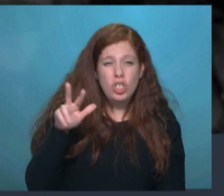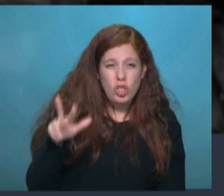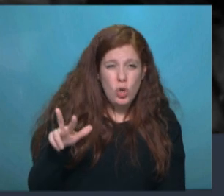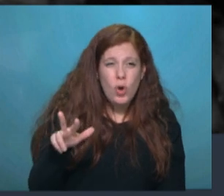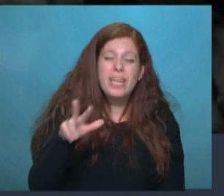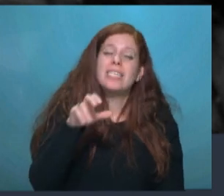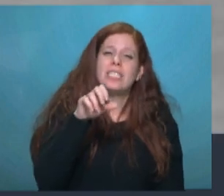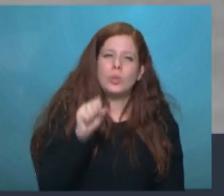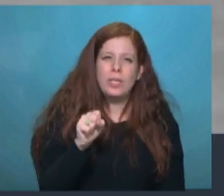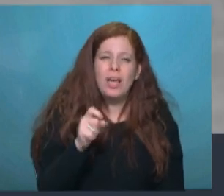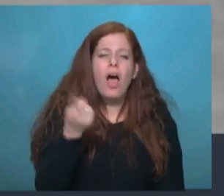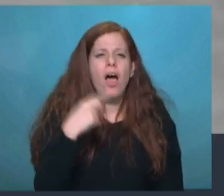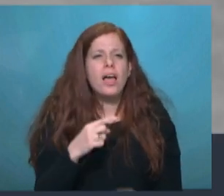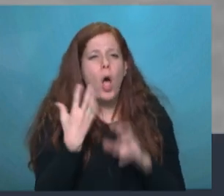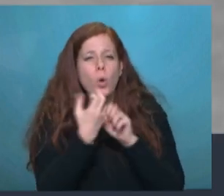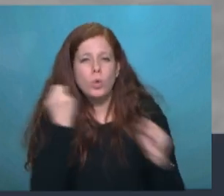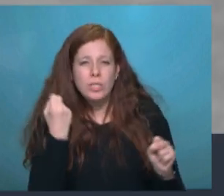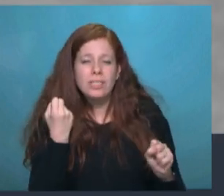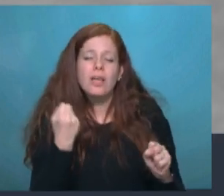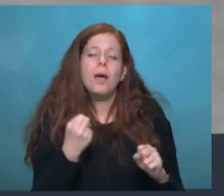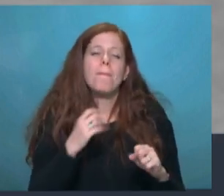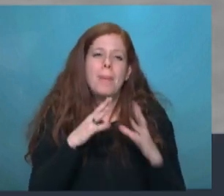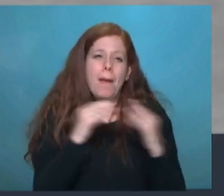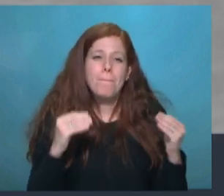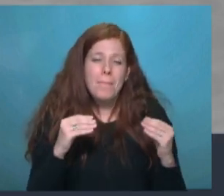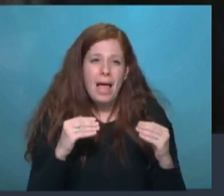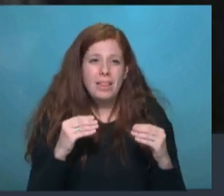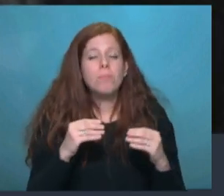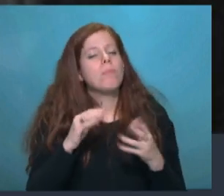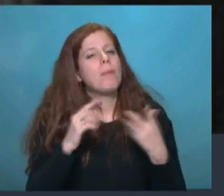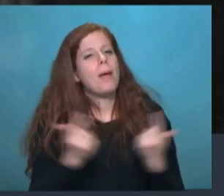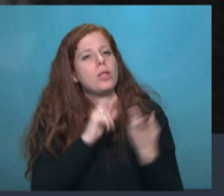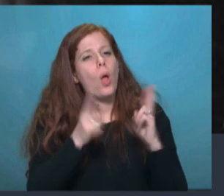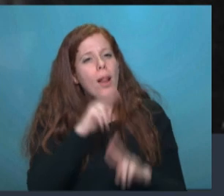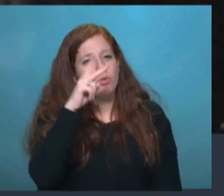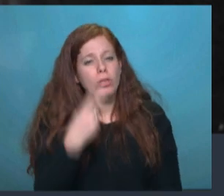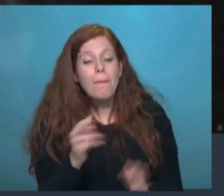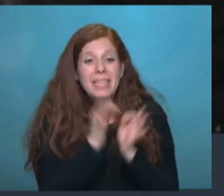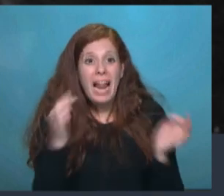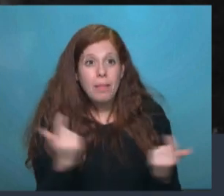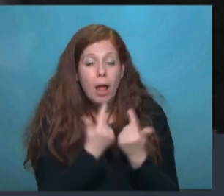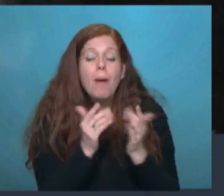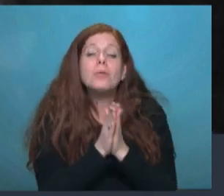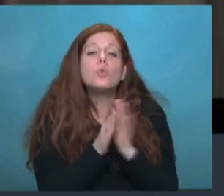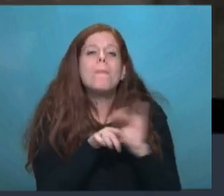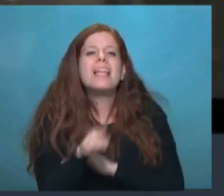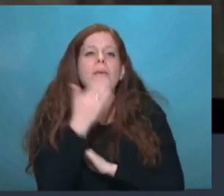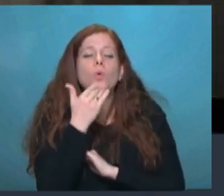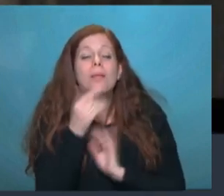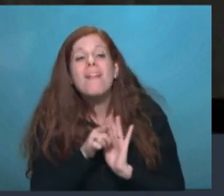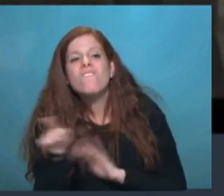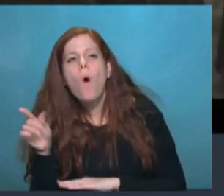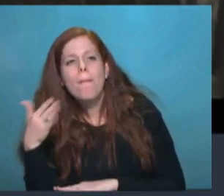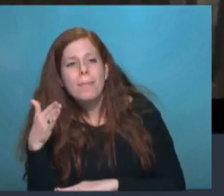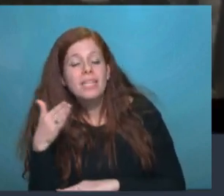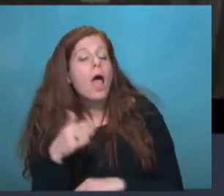קונסול כללי של יפן בקובנה שבליטא במלחמת העולם השנייה. בתחילת המלחמה ביקשו פליטים יהודים לברוח מהמדינה.